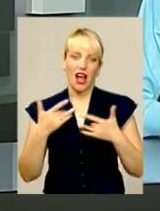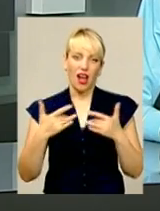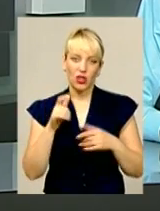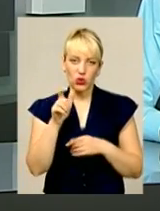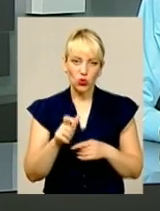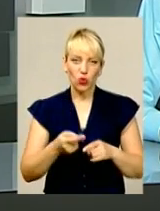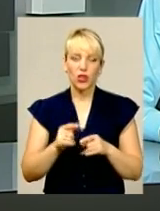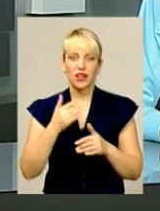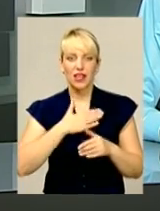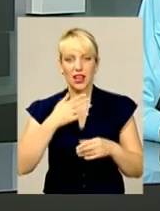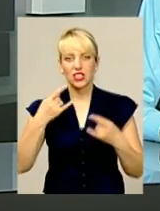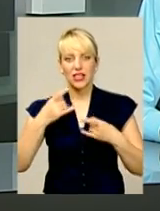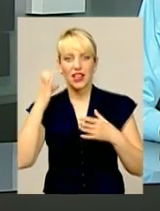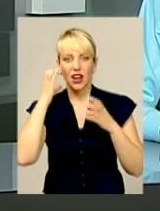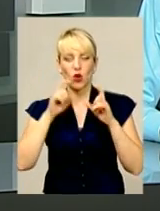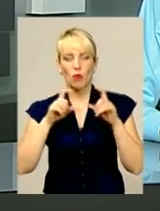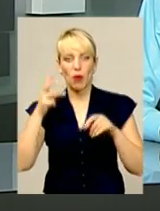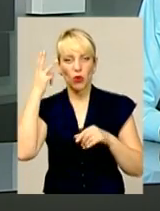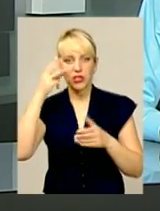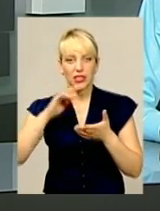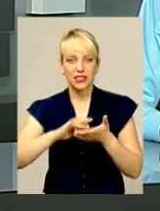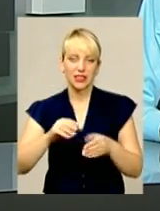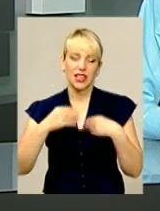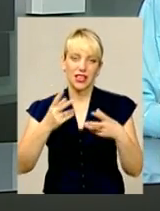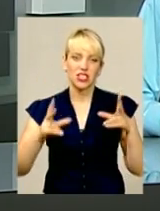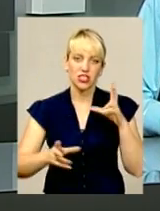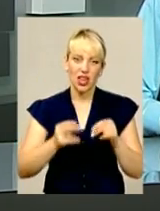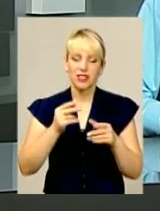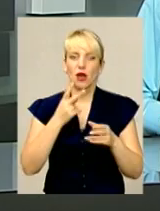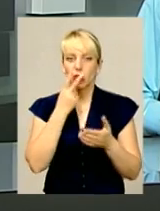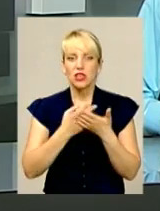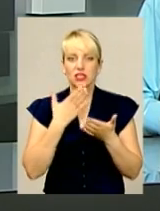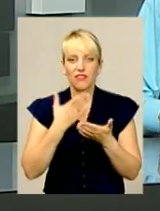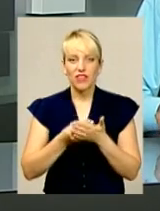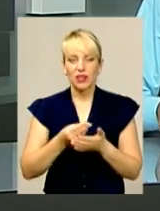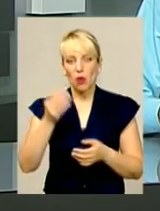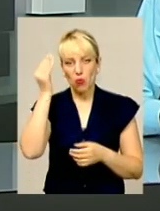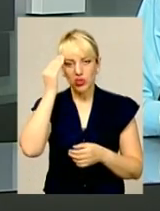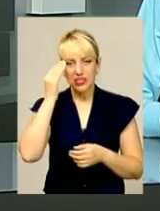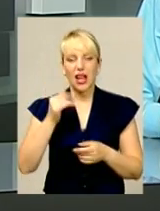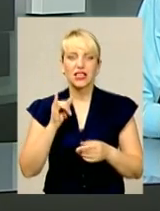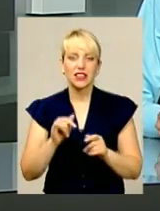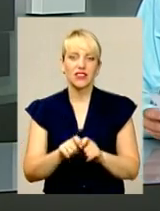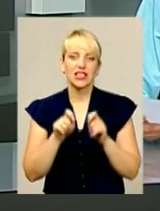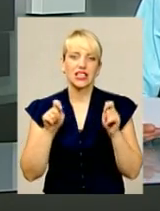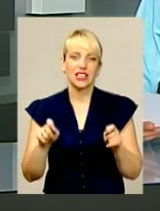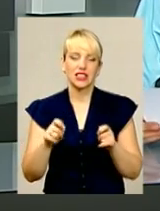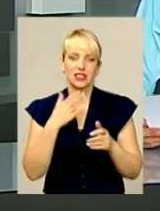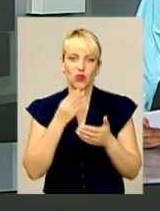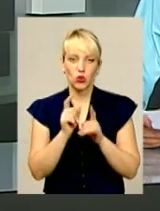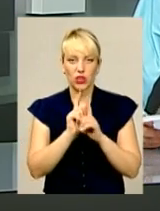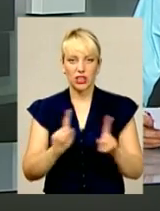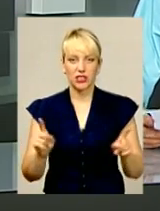телерадіокомпанія дає вам шанс реалізувати свій потенціал та розкрити власну креативність. Варто лише взяти участь у першому